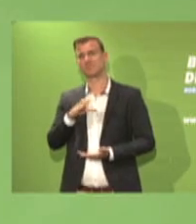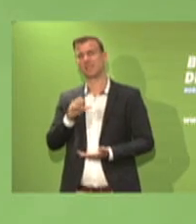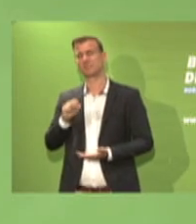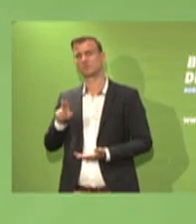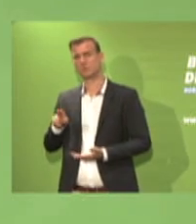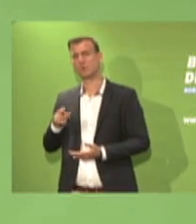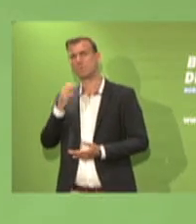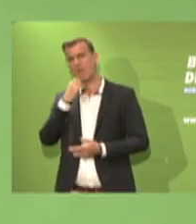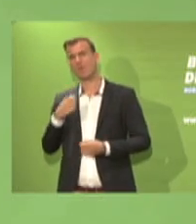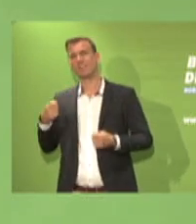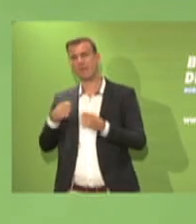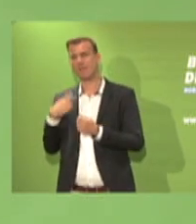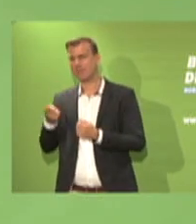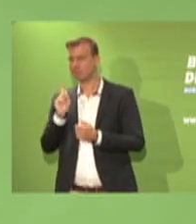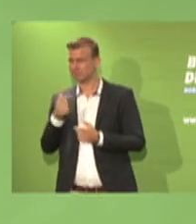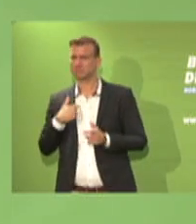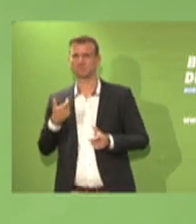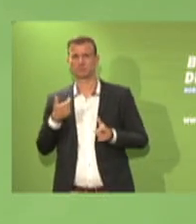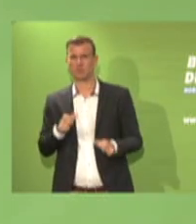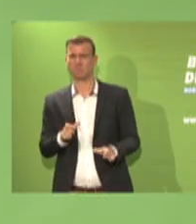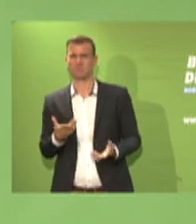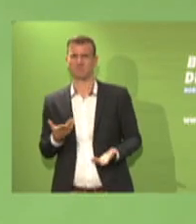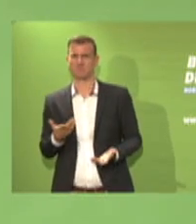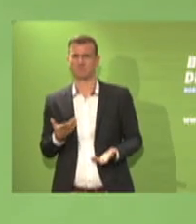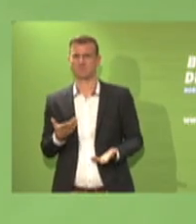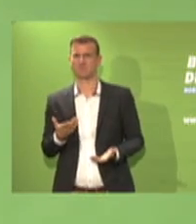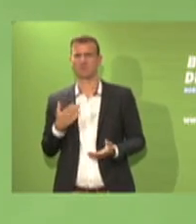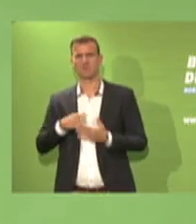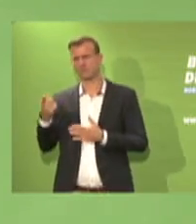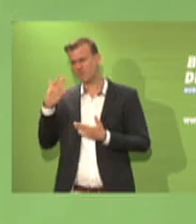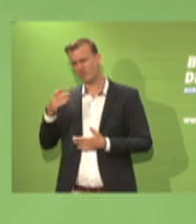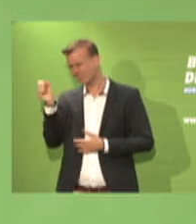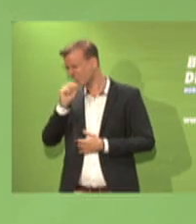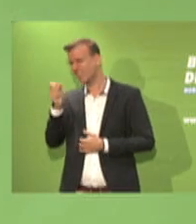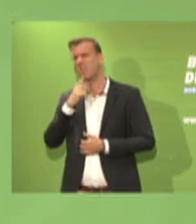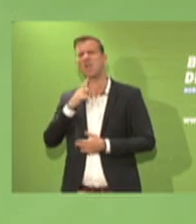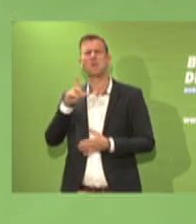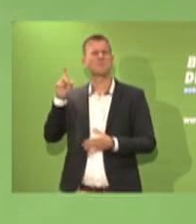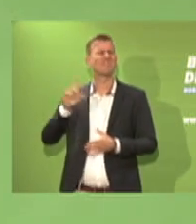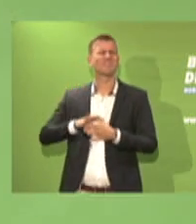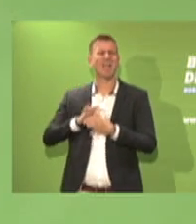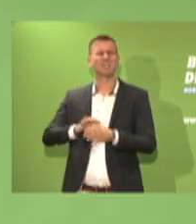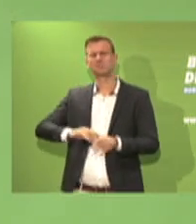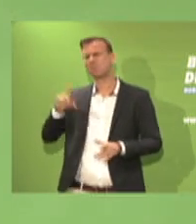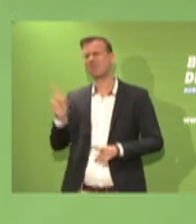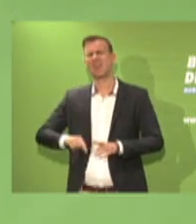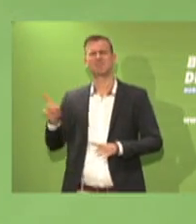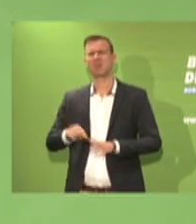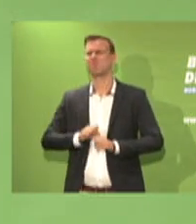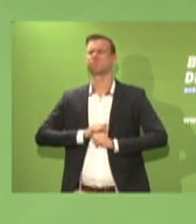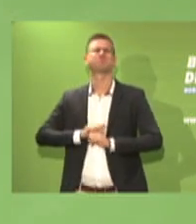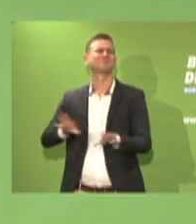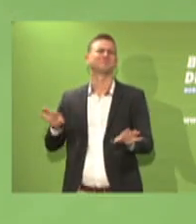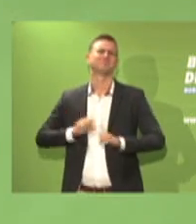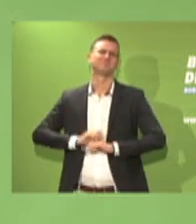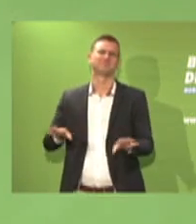Bauernverband stoppen müssen. Auf diesem völligen Irrweg, wir ernähren die Welt mit Fleisch, mit billigstem Fleisch, überschwemmen wir es und dafür